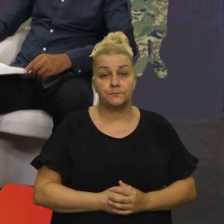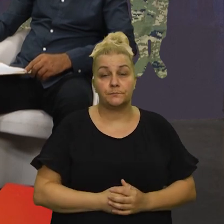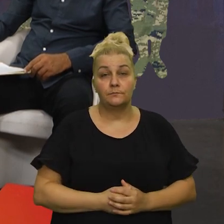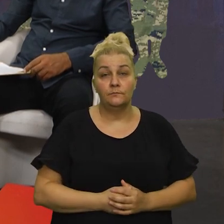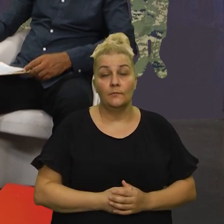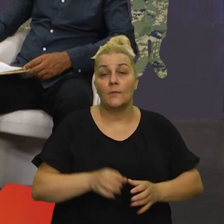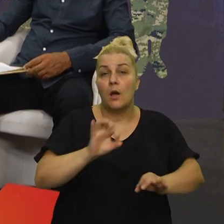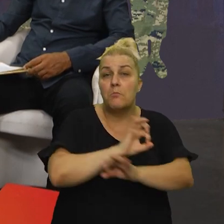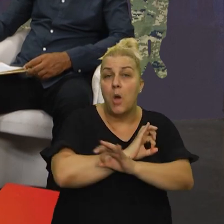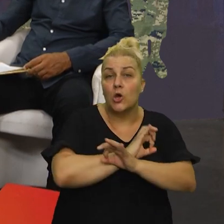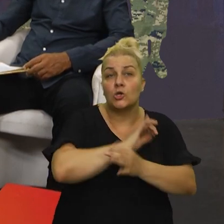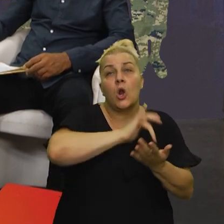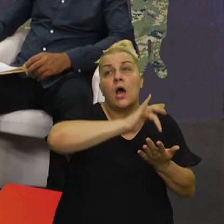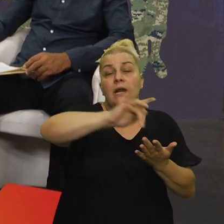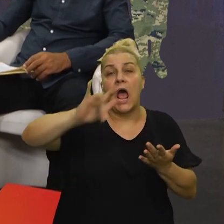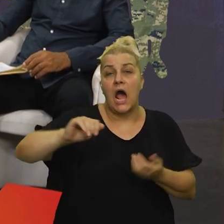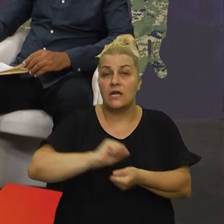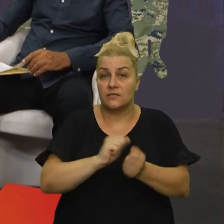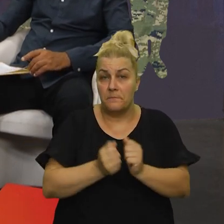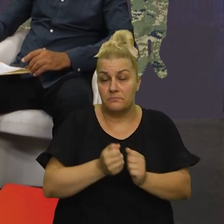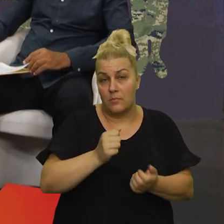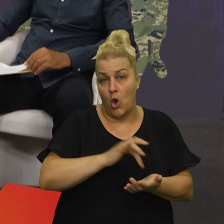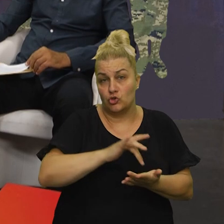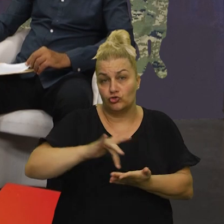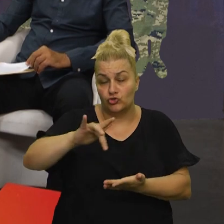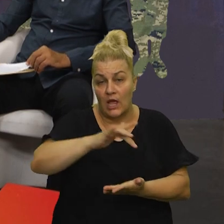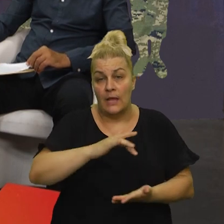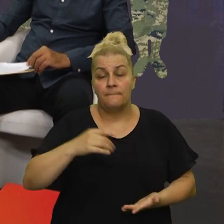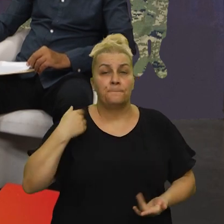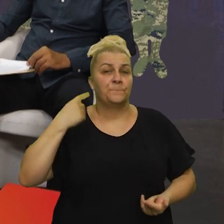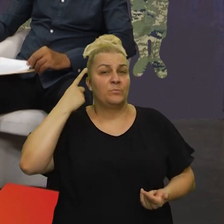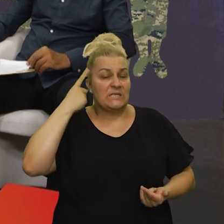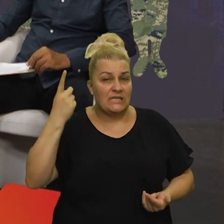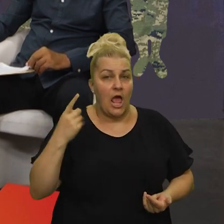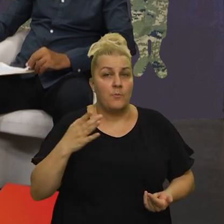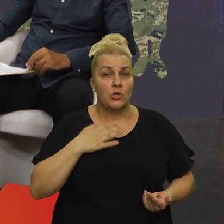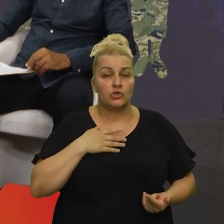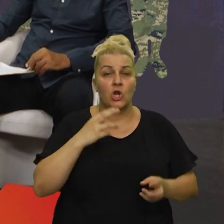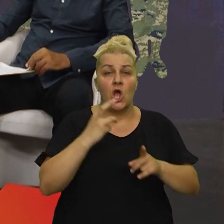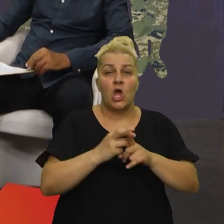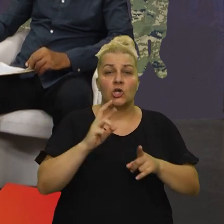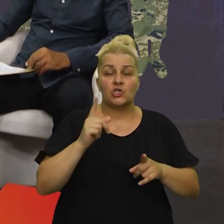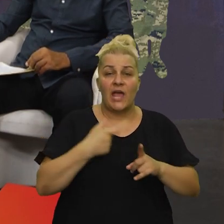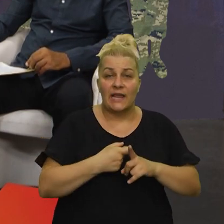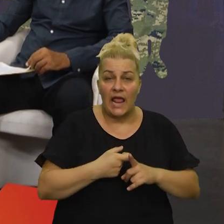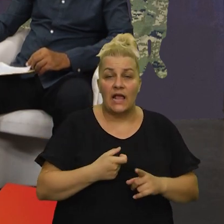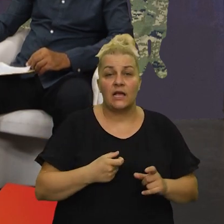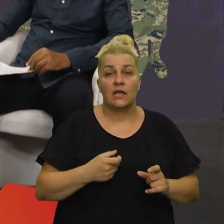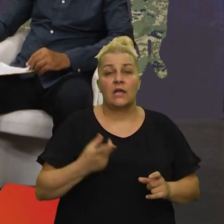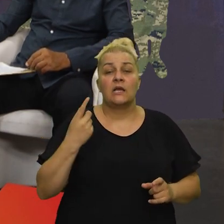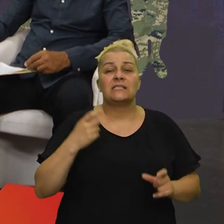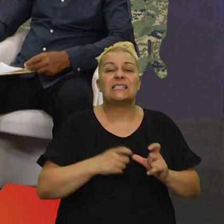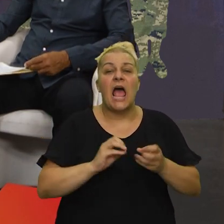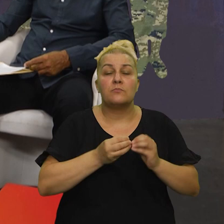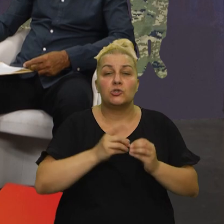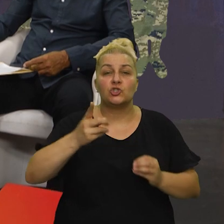Ivane, ginuli na svim bojištima, rekli smo nekoliko puta. Znamo našeg Velimira Đereka, našeg Velu sa Sajmišta iz